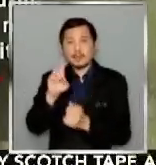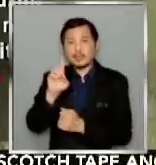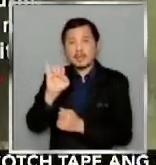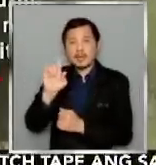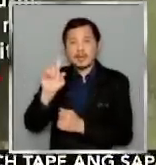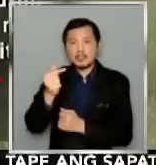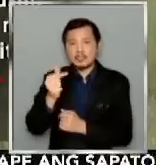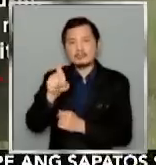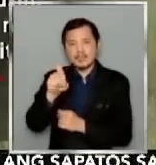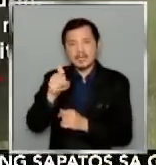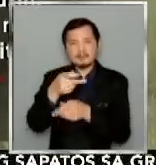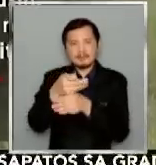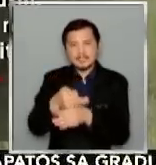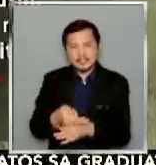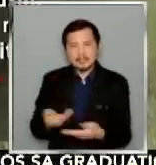ng munisipyo or